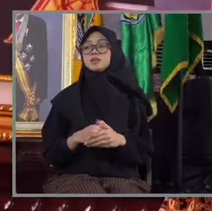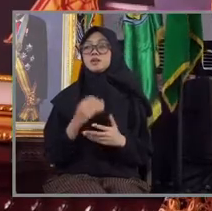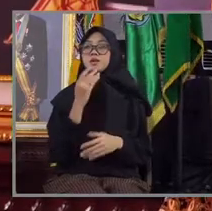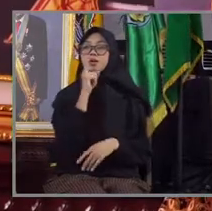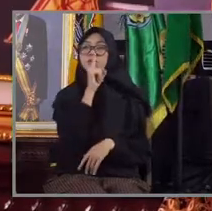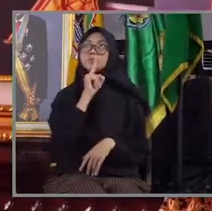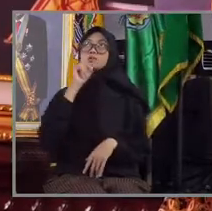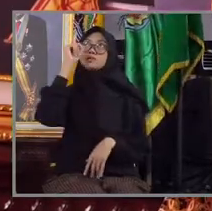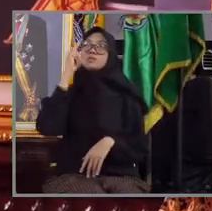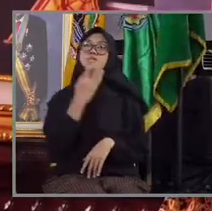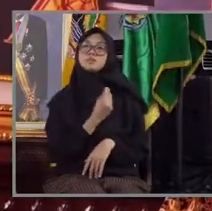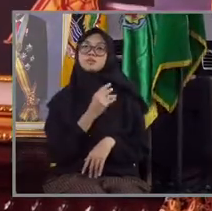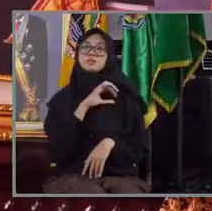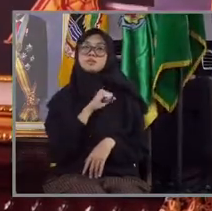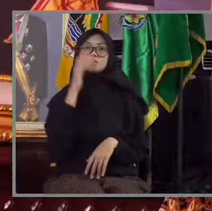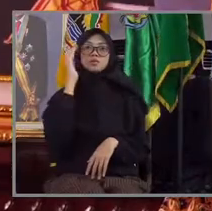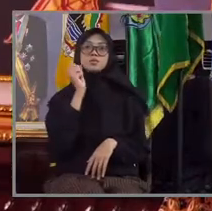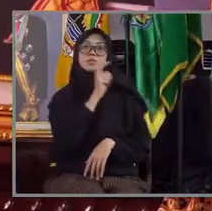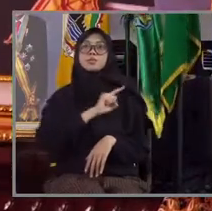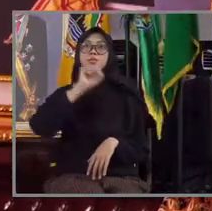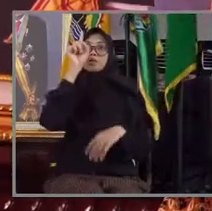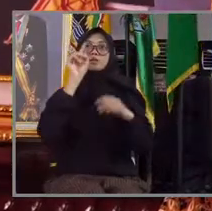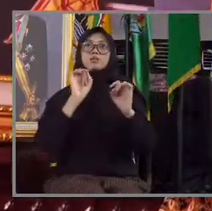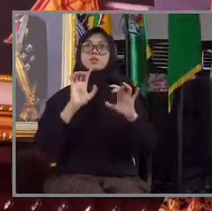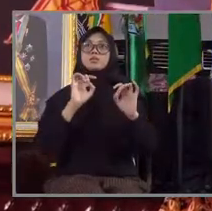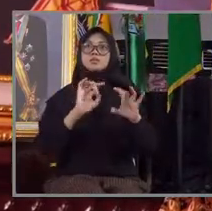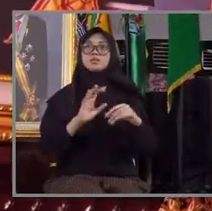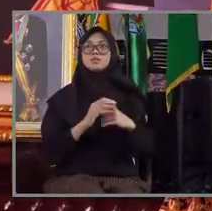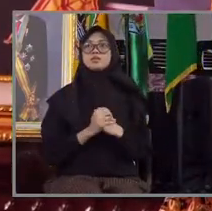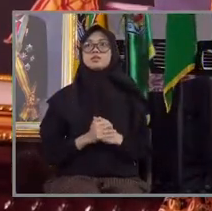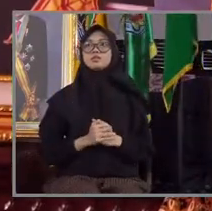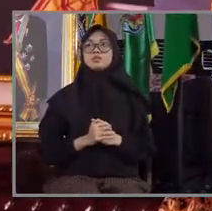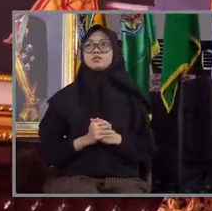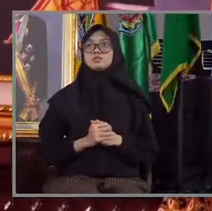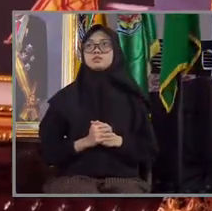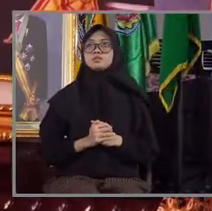Bismillahirrahmanirrahim. Assalamualaikum warahmatullahi wabarakatuh.